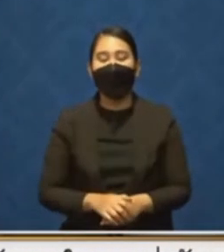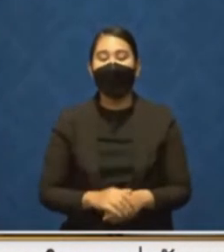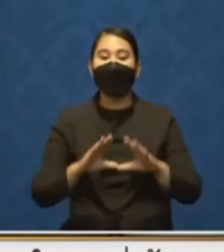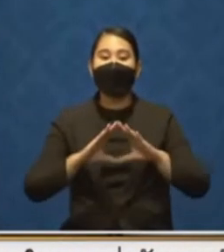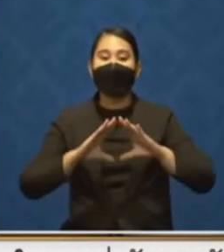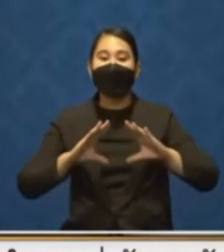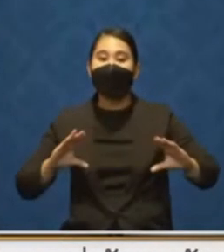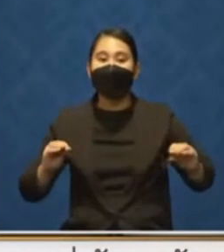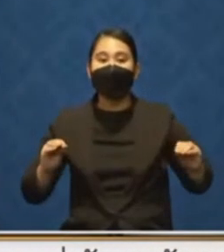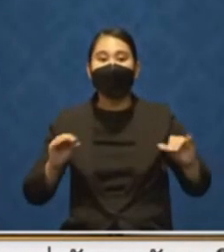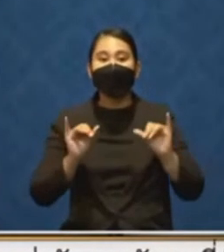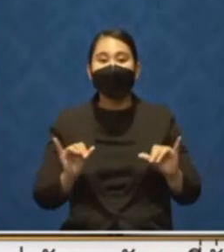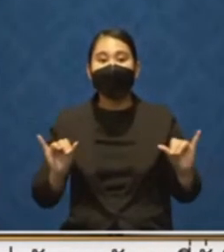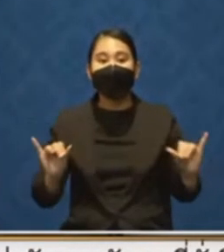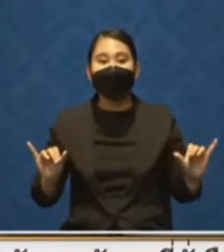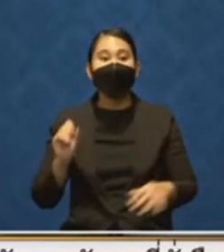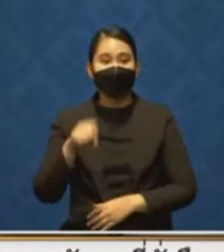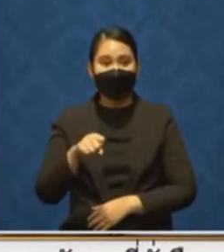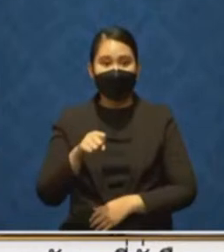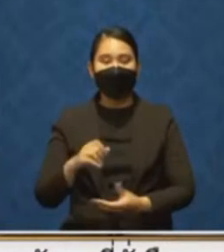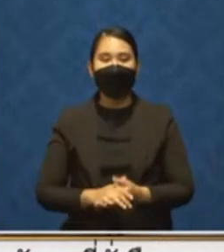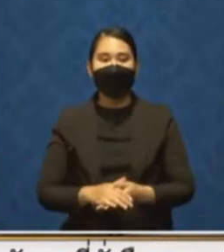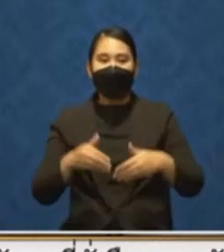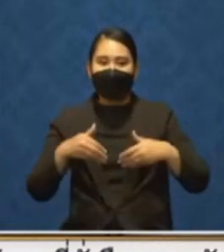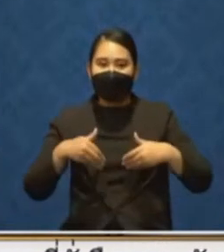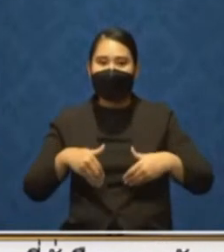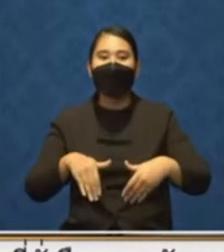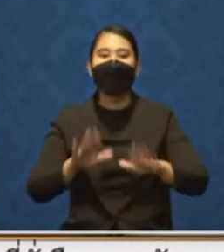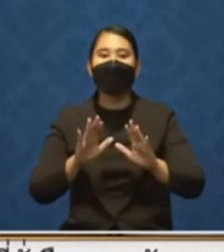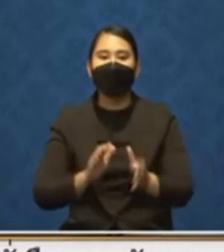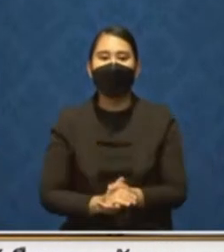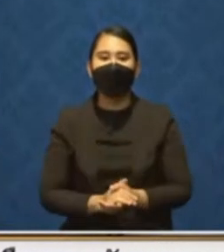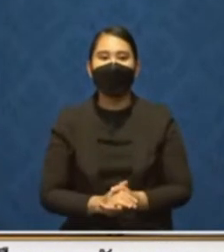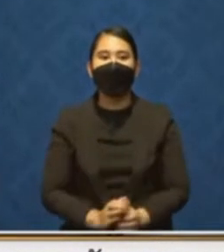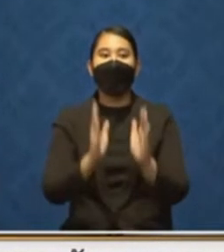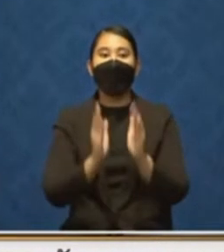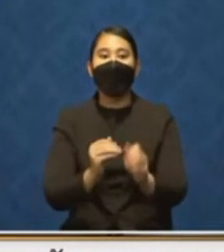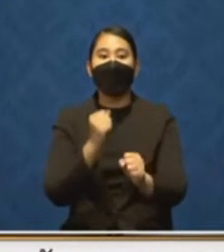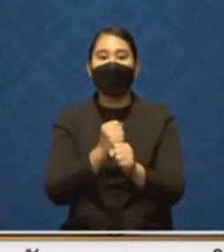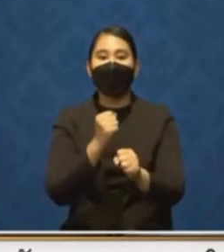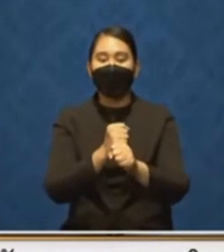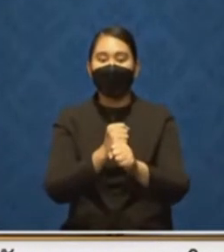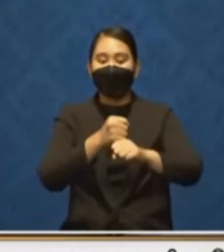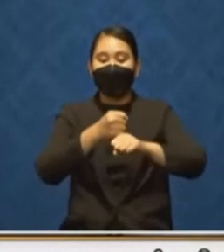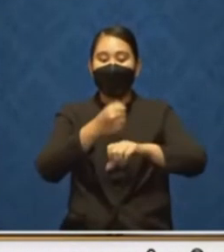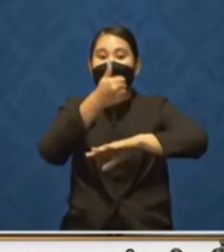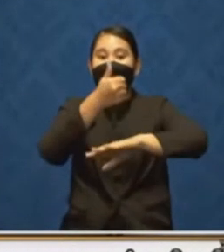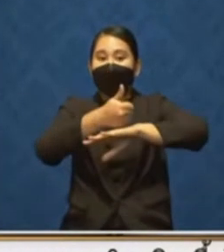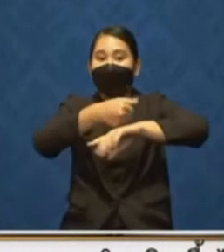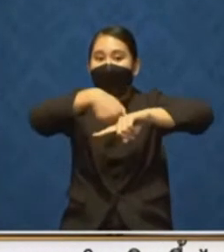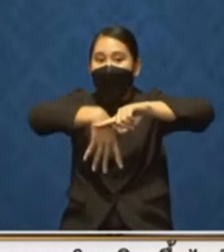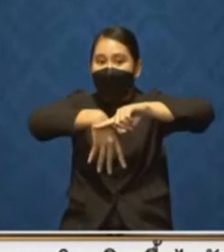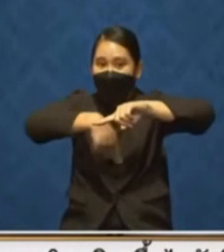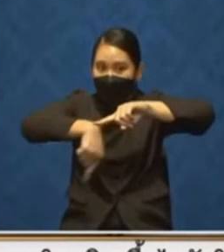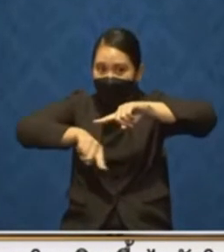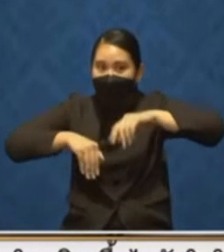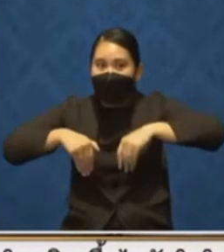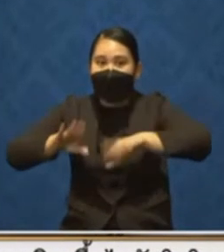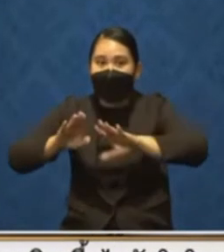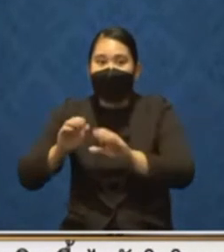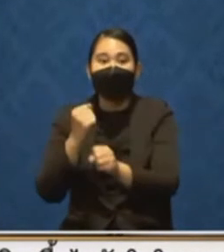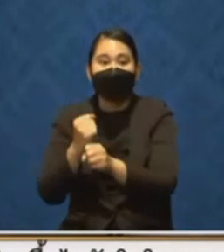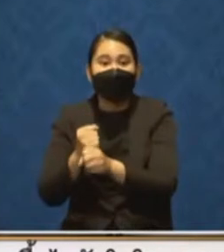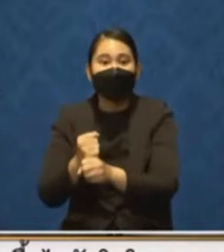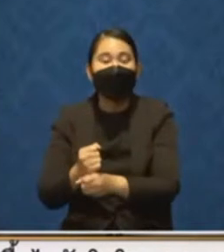ผู้กำกับการปล่อยให้รองสารวัตรรองผู้กำกับไปไถชาวบ้านก็ได้ด้วยเหรอปลัดกระทรวงไม่